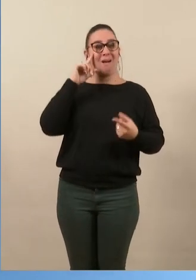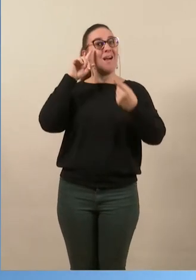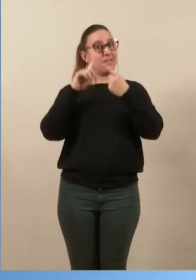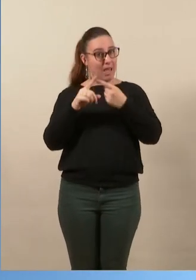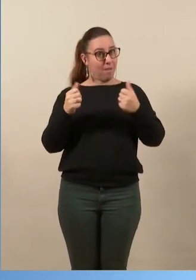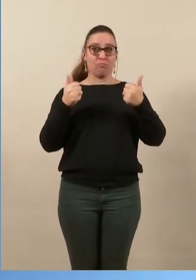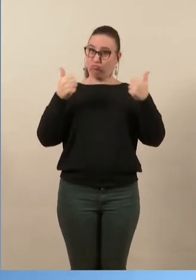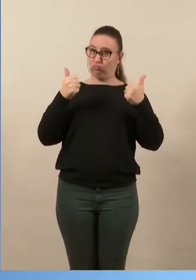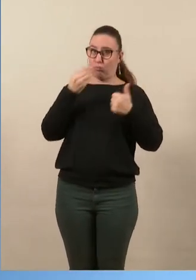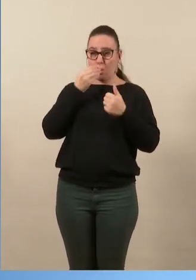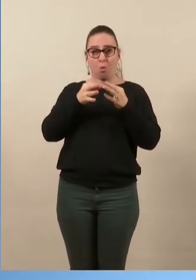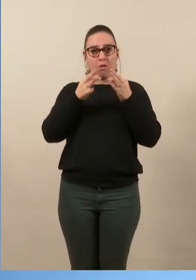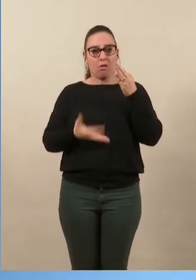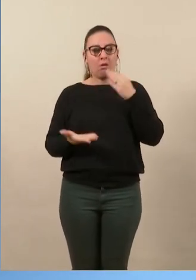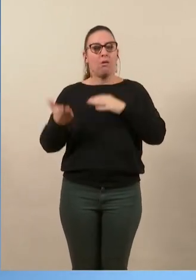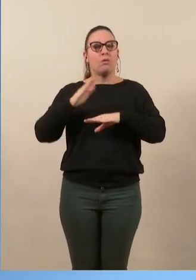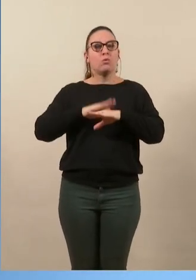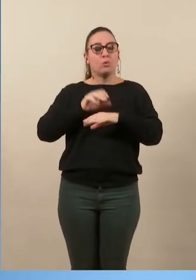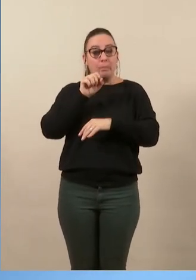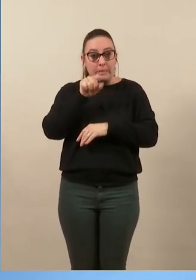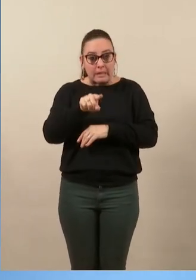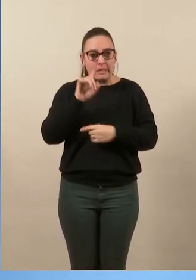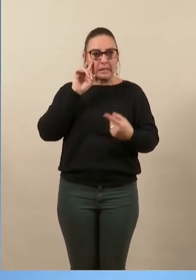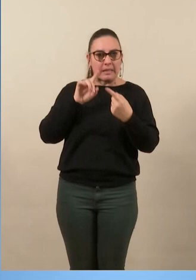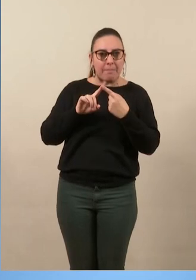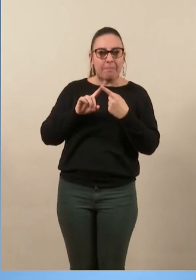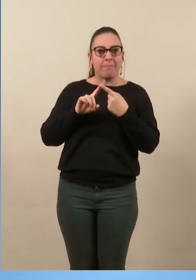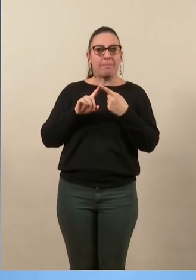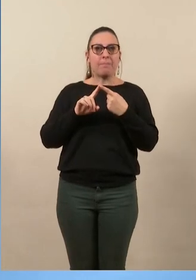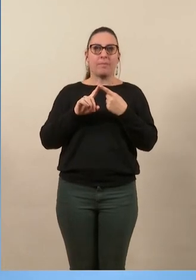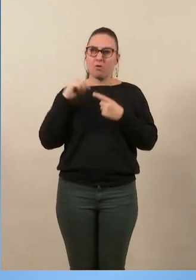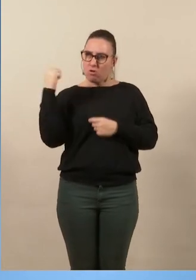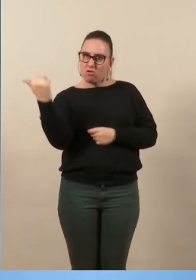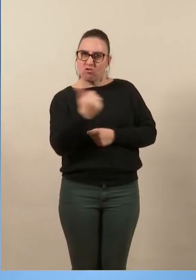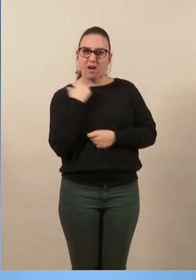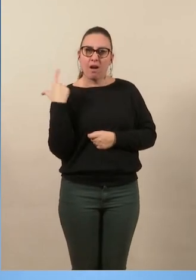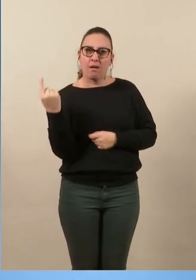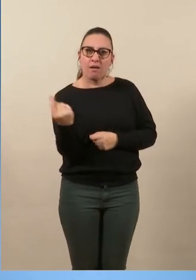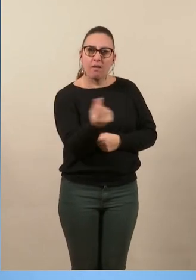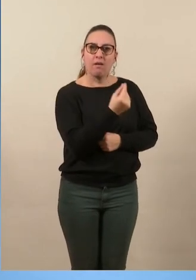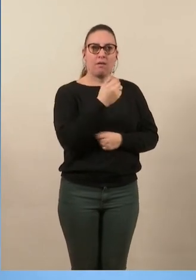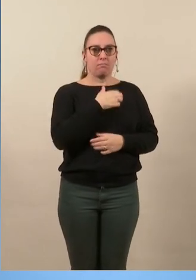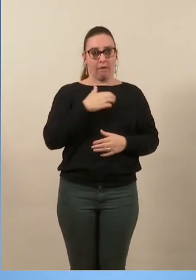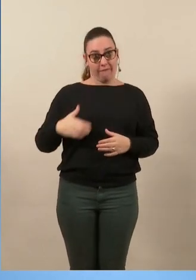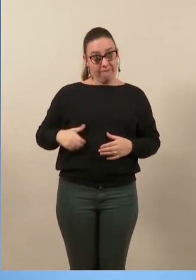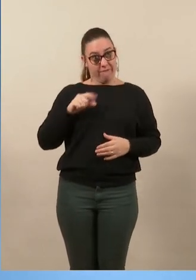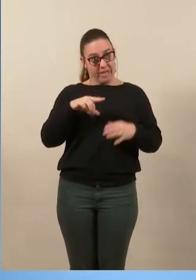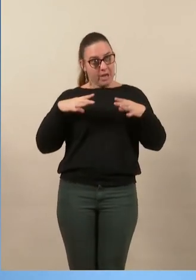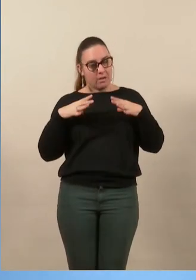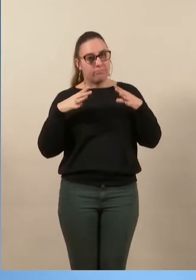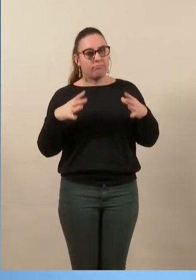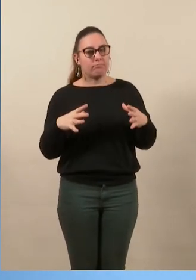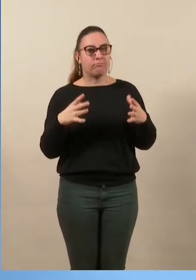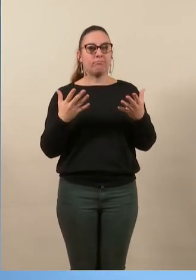très bien mais cette thématique là nécessitait aussi de la part des acteurs et notamment de la ville euh